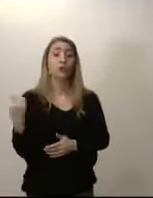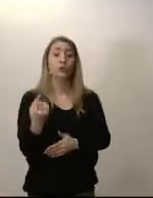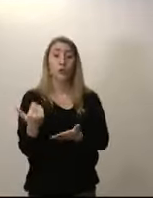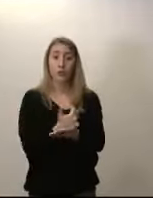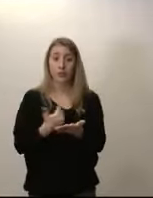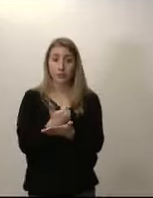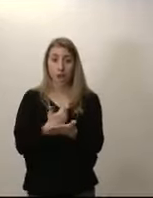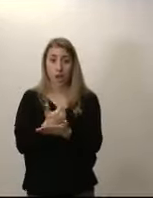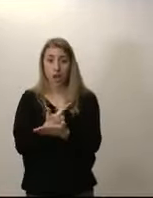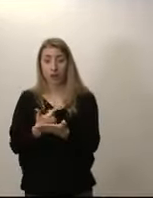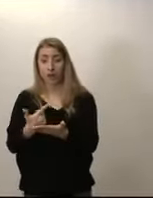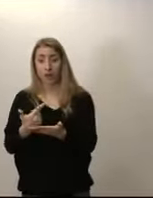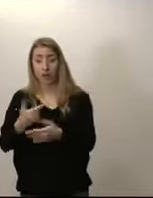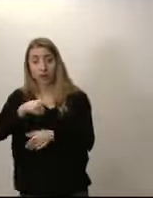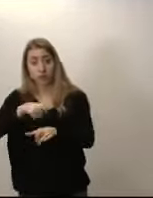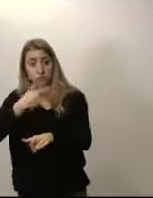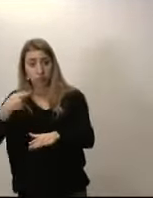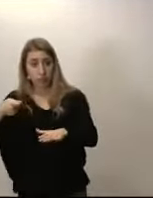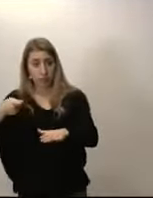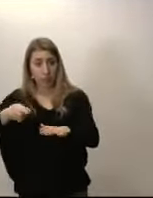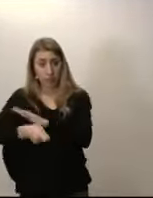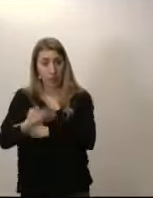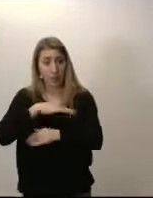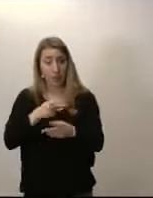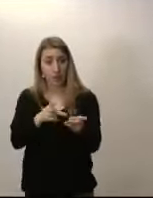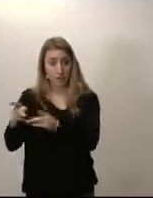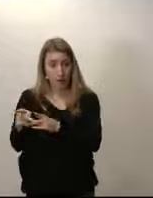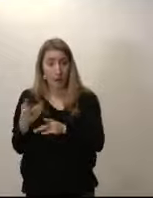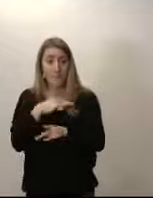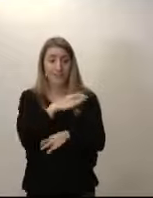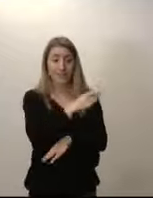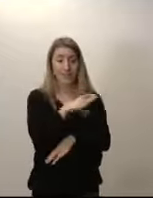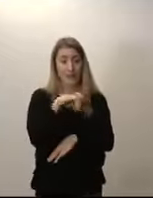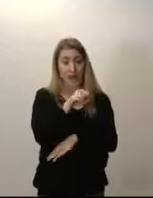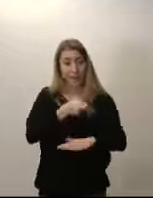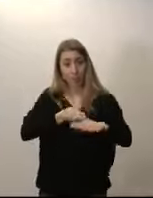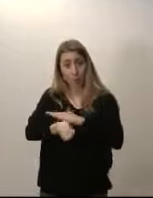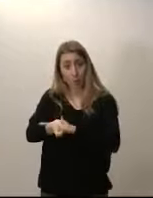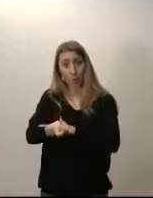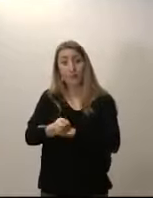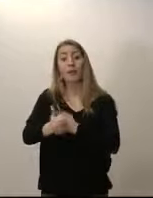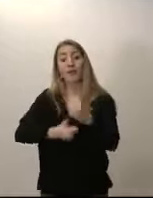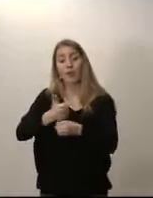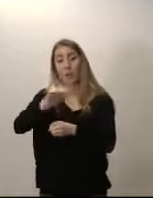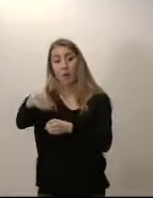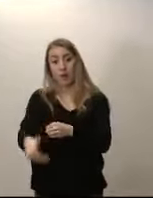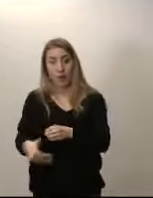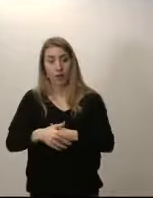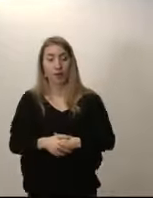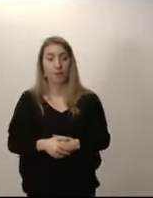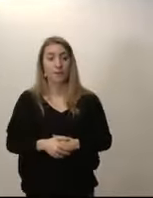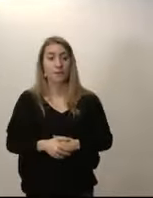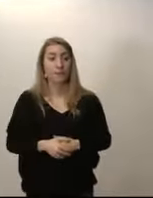est payé par la ville et donc remboursé par le CCAS, mais avec une année de retard. Et donc,